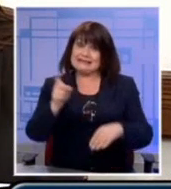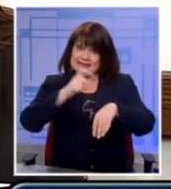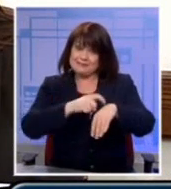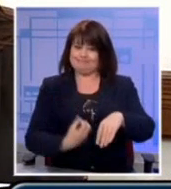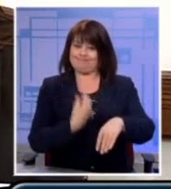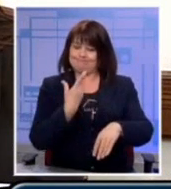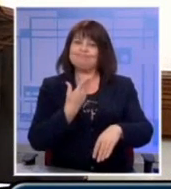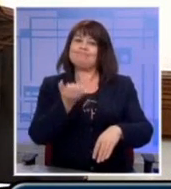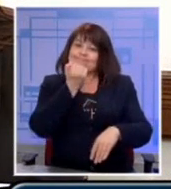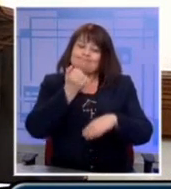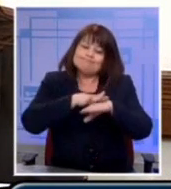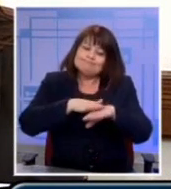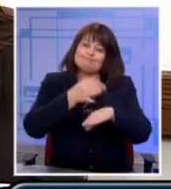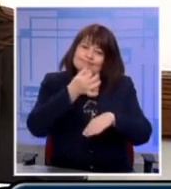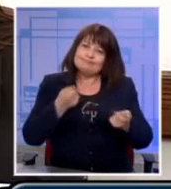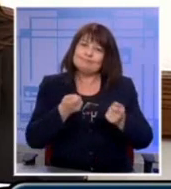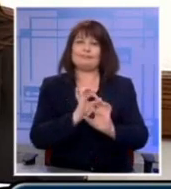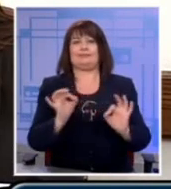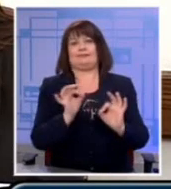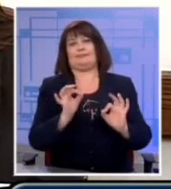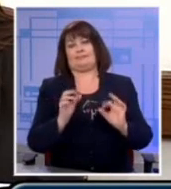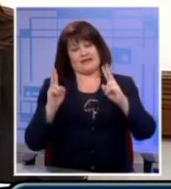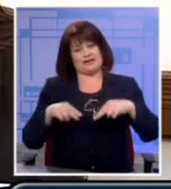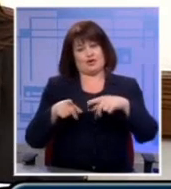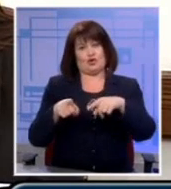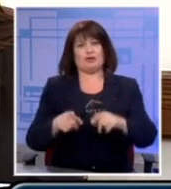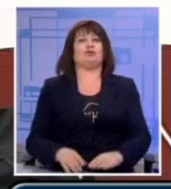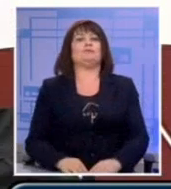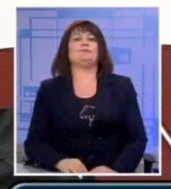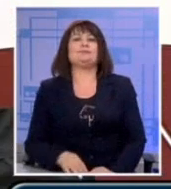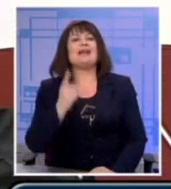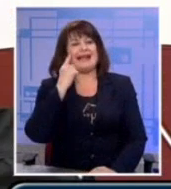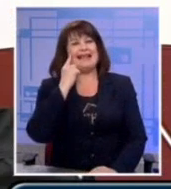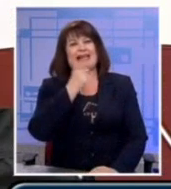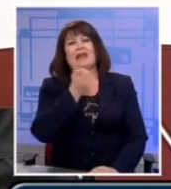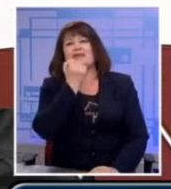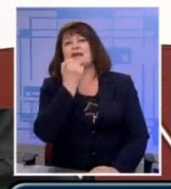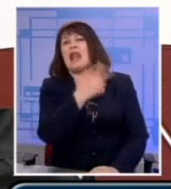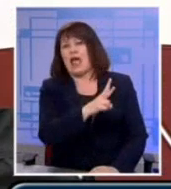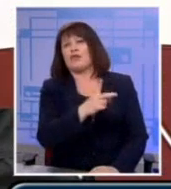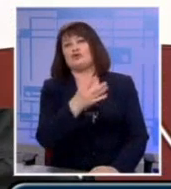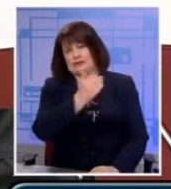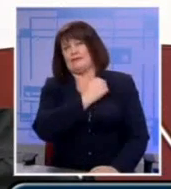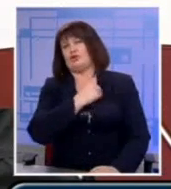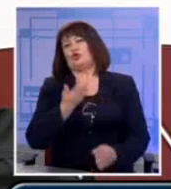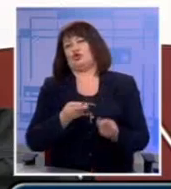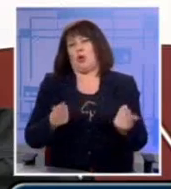κατάλληλη διάθεση. Είμαι σίγουρη ότι θα το κάνετε γνωρίζοντάς σας. Είμαι σίγουρος ότι Θανασίου. Ήδη καταλάβατε τα λάθη σας, γι' αυτό και το ζητάτε